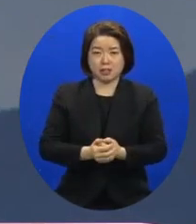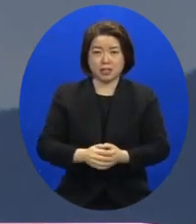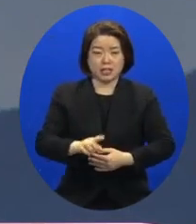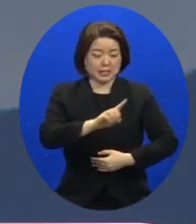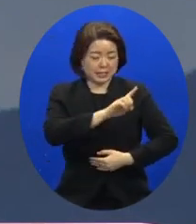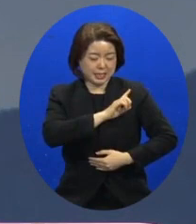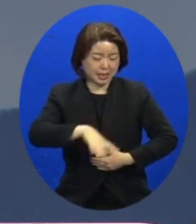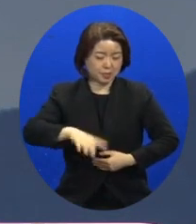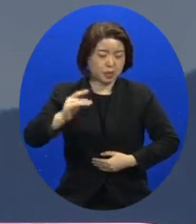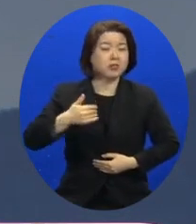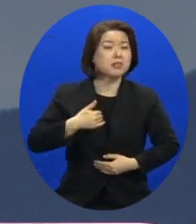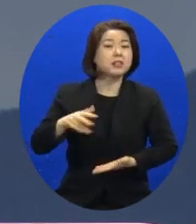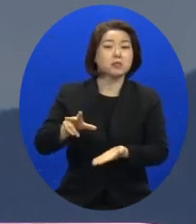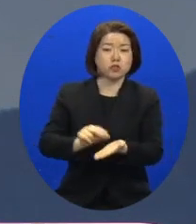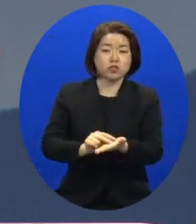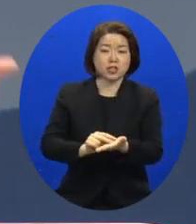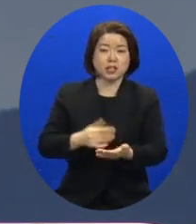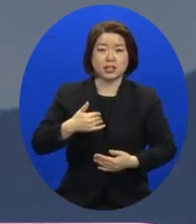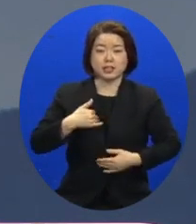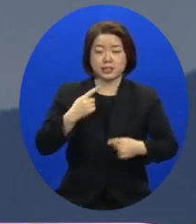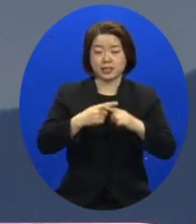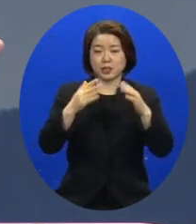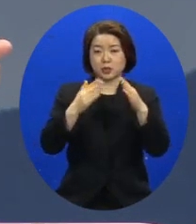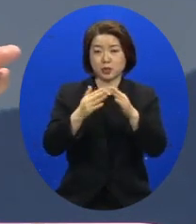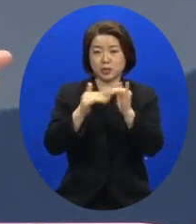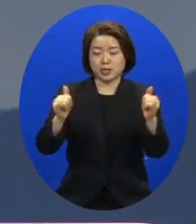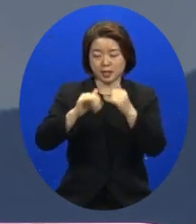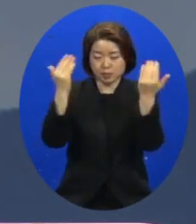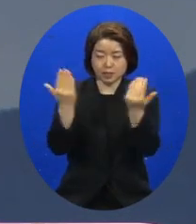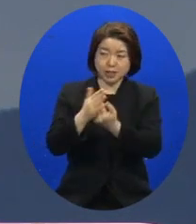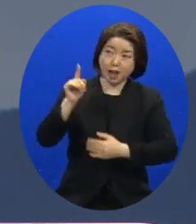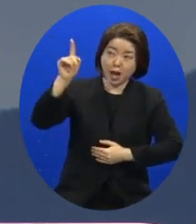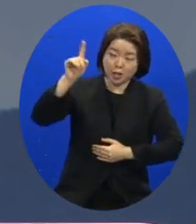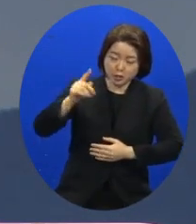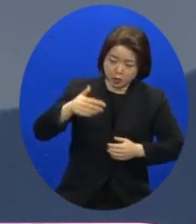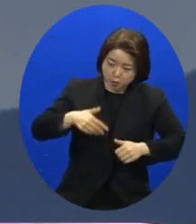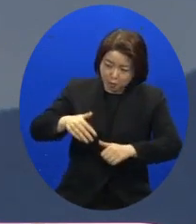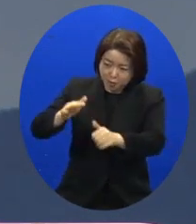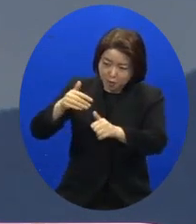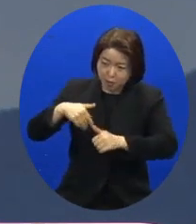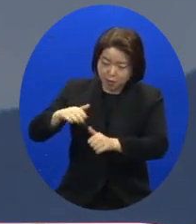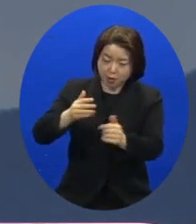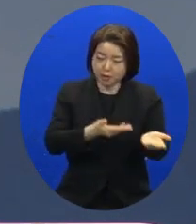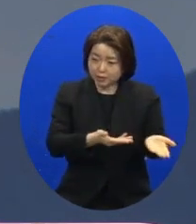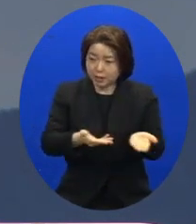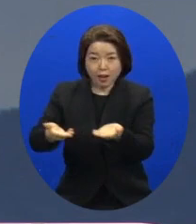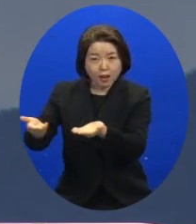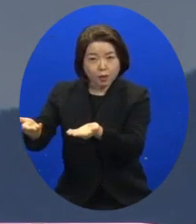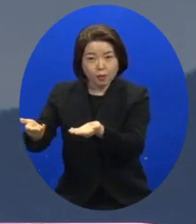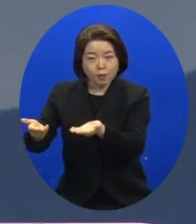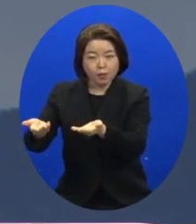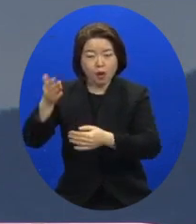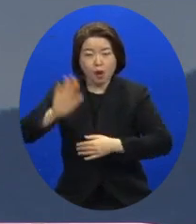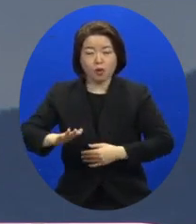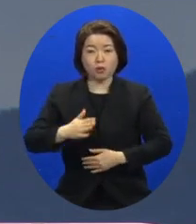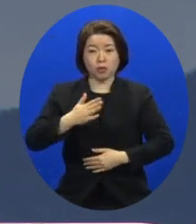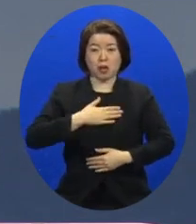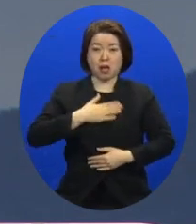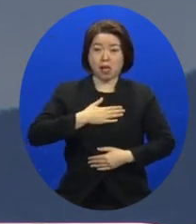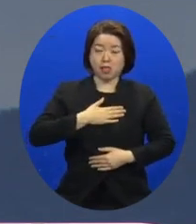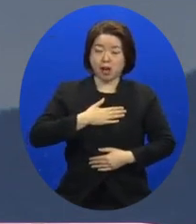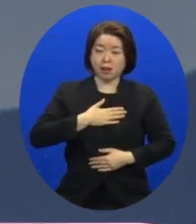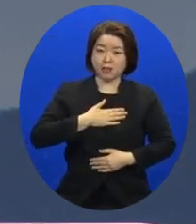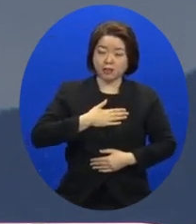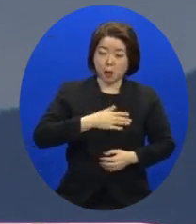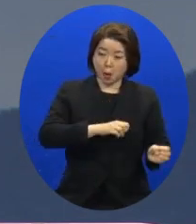저의 문제겠죠. 제가 교인들을 다 천국에 들어가도록 잘 안내를 하고서 정작 제가 버림을 받는